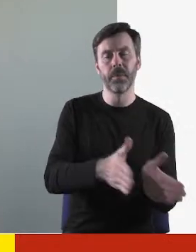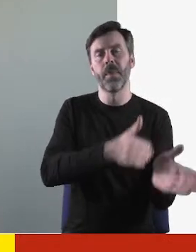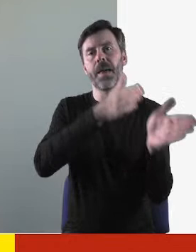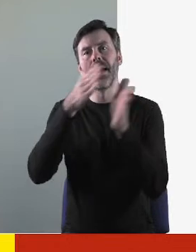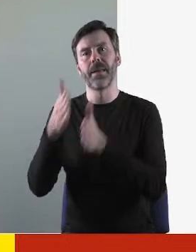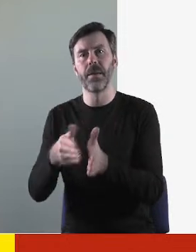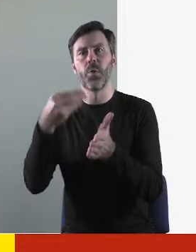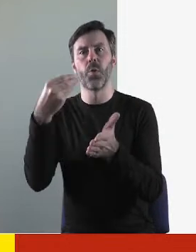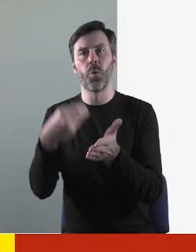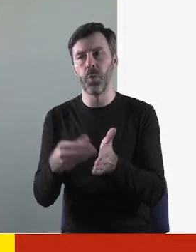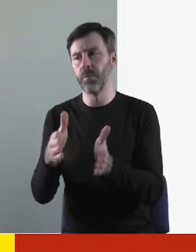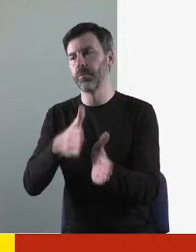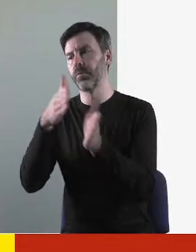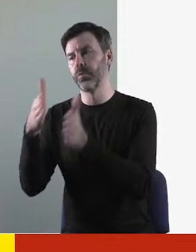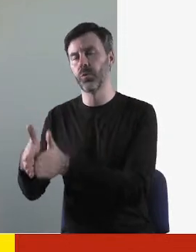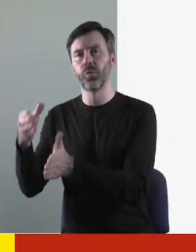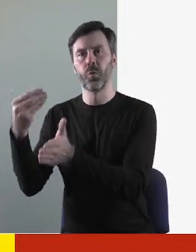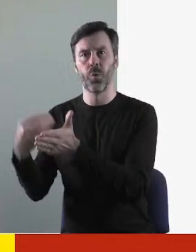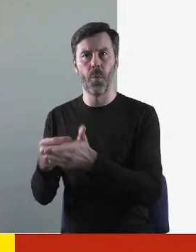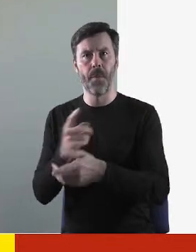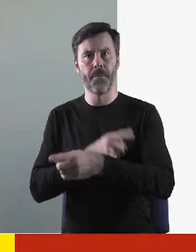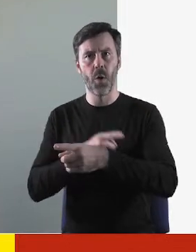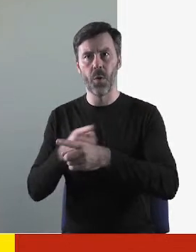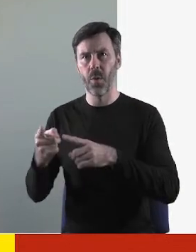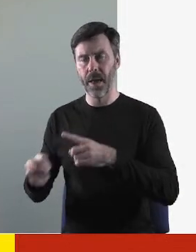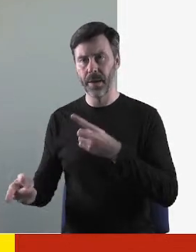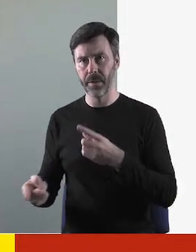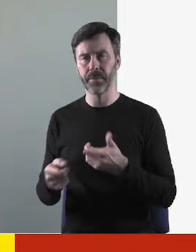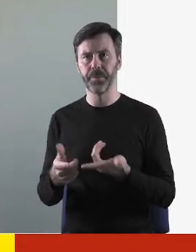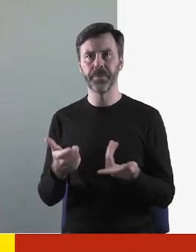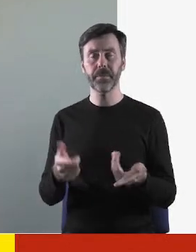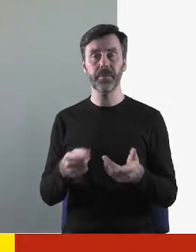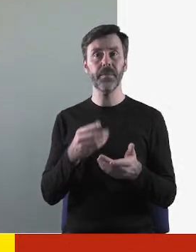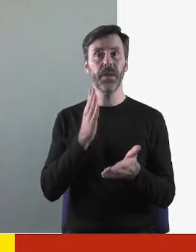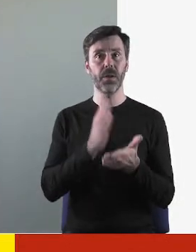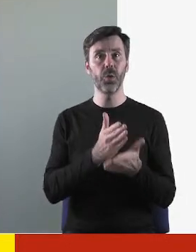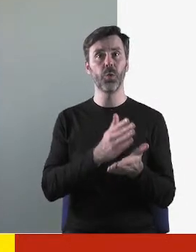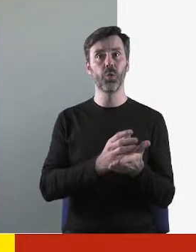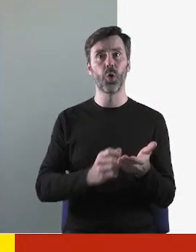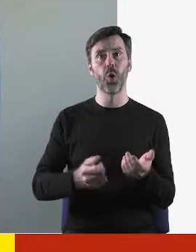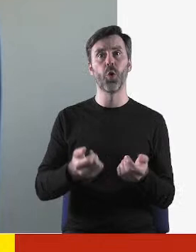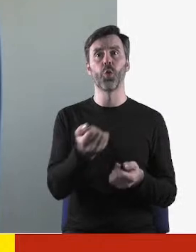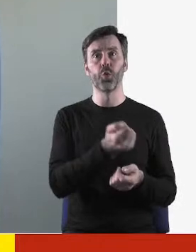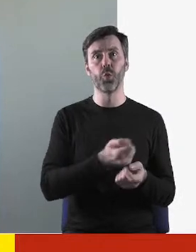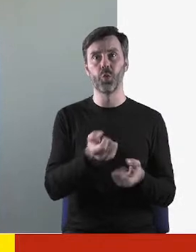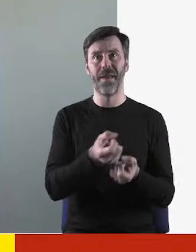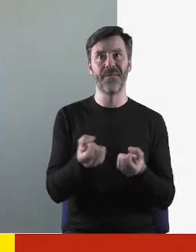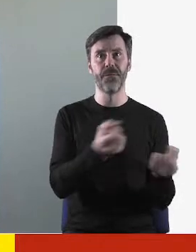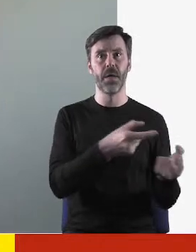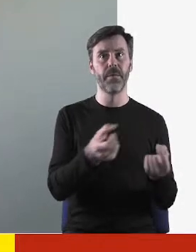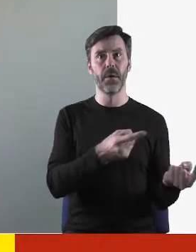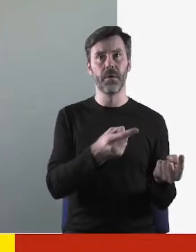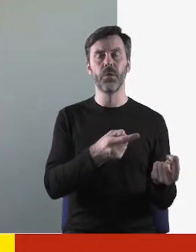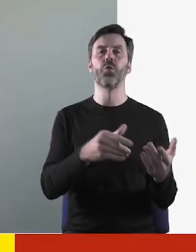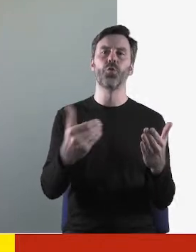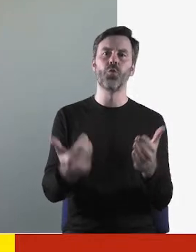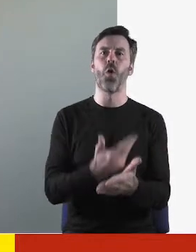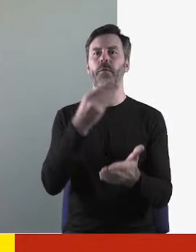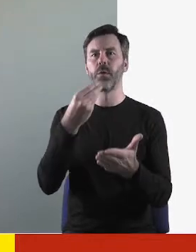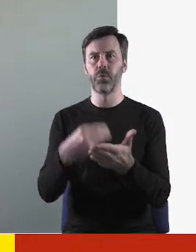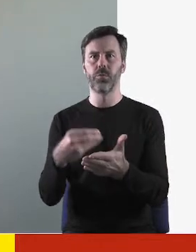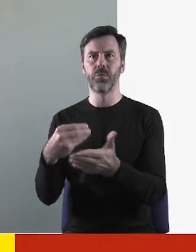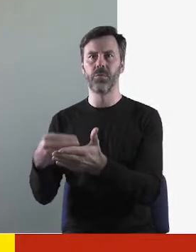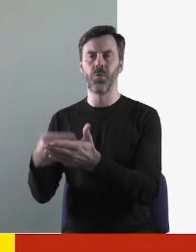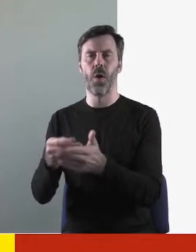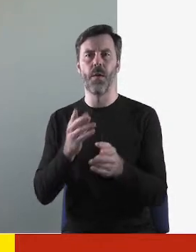te artykuły, to zabezpieczenie po prostu nam cyklicznie schodzi, tak też partiami dokonujemy zakupów i tak też